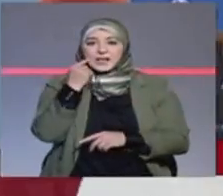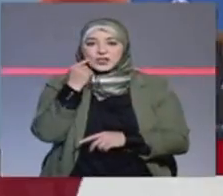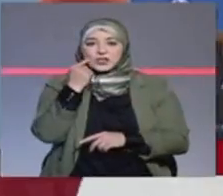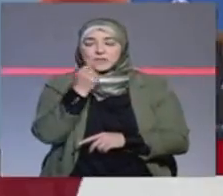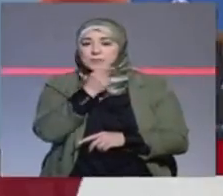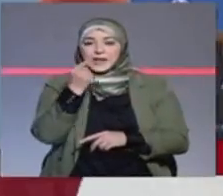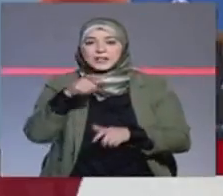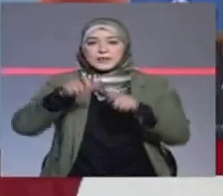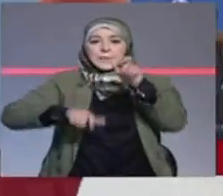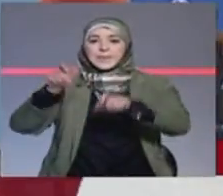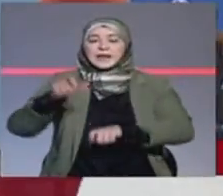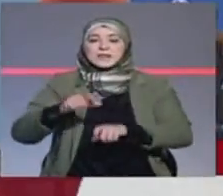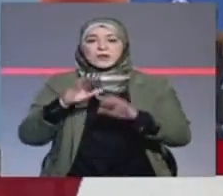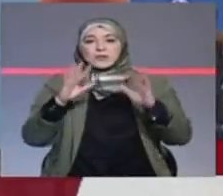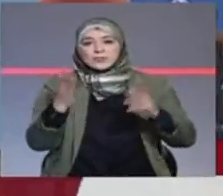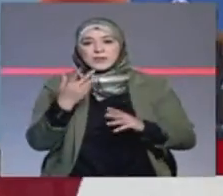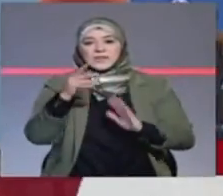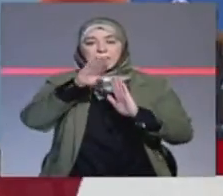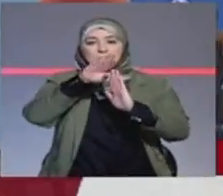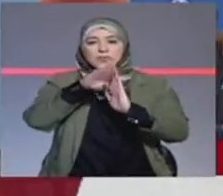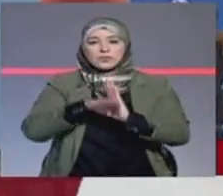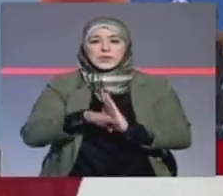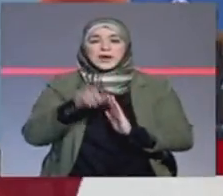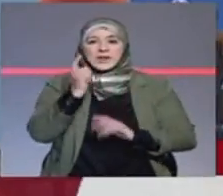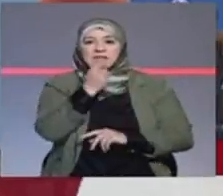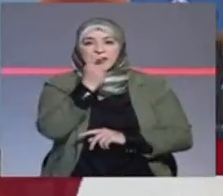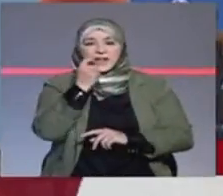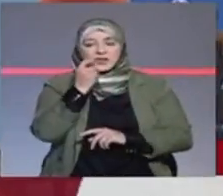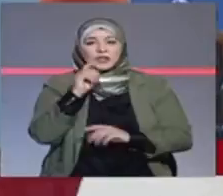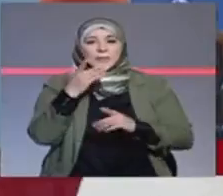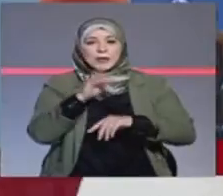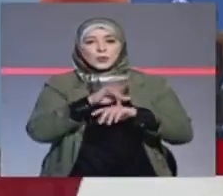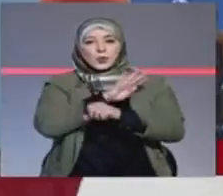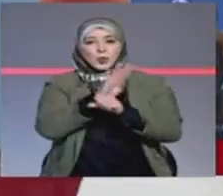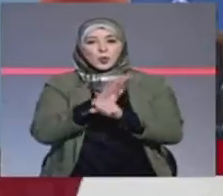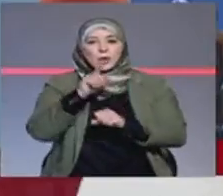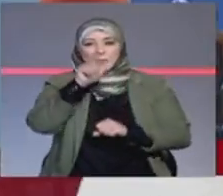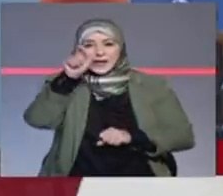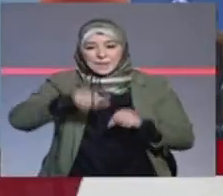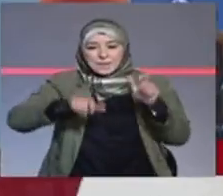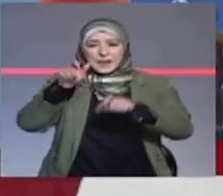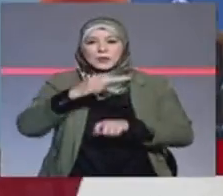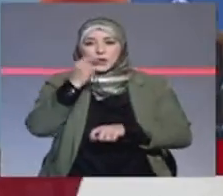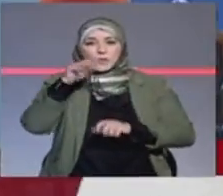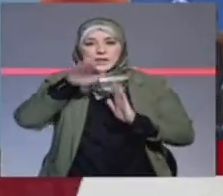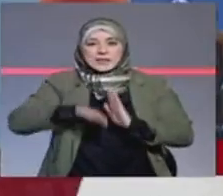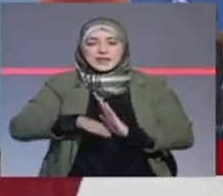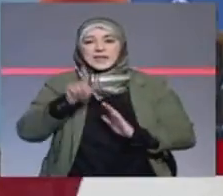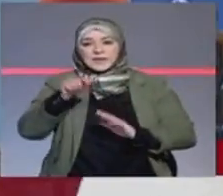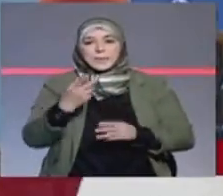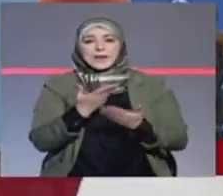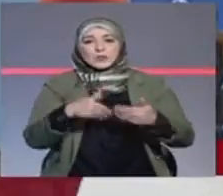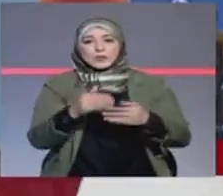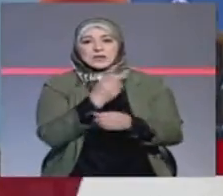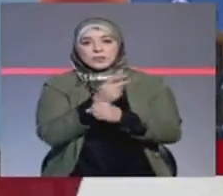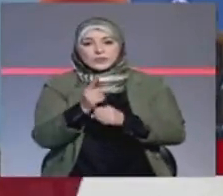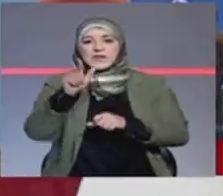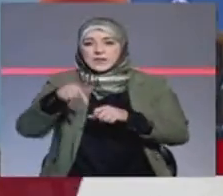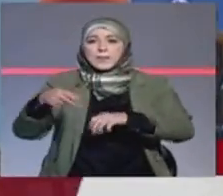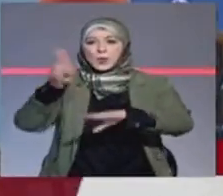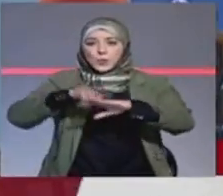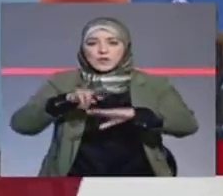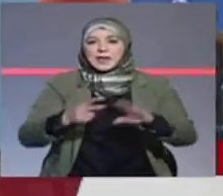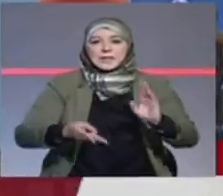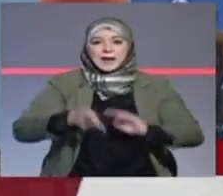بالنسبة للمرضى، ثم انخفاض في العمر في السن متاع المرضى، ثم حالات مخطر أكثر، ثم وفيات